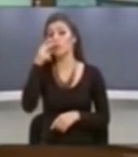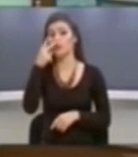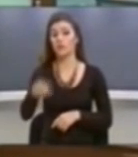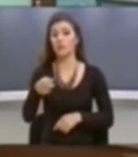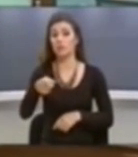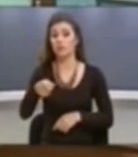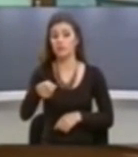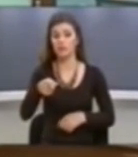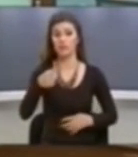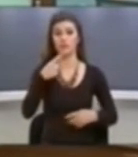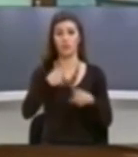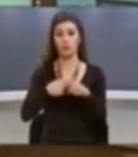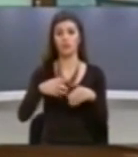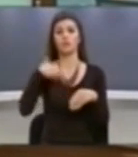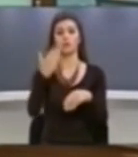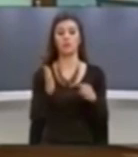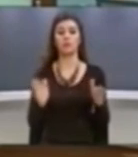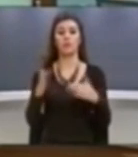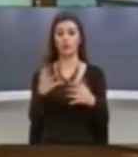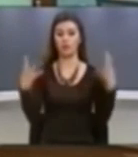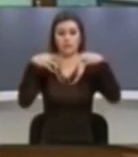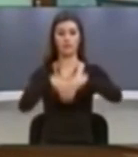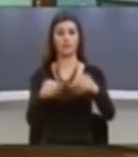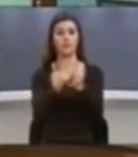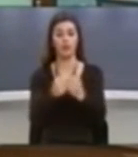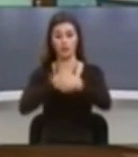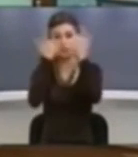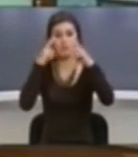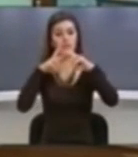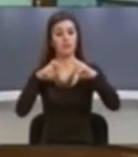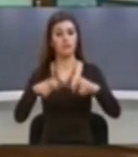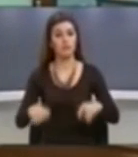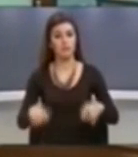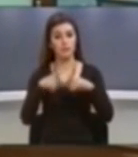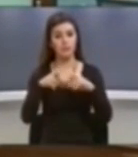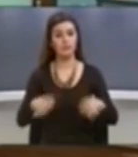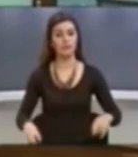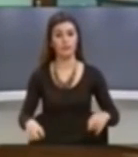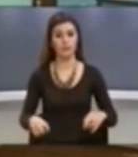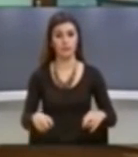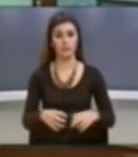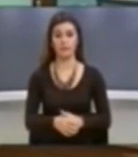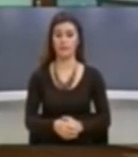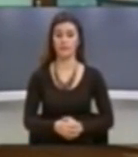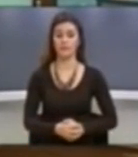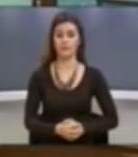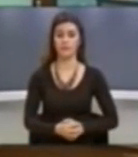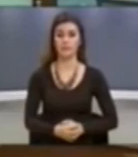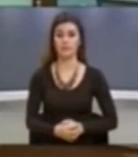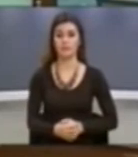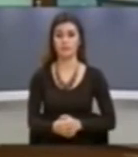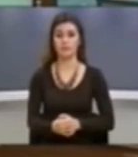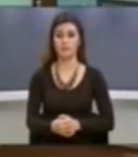shtyna në një pako edhe i jetojna gjithë shika.